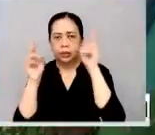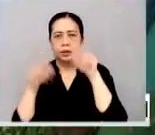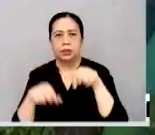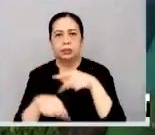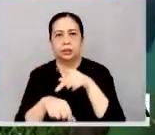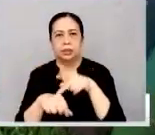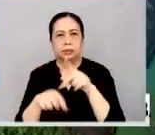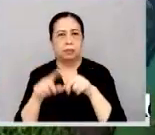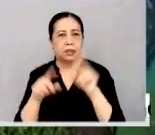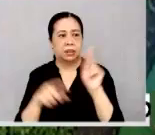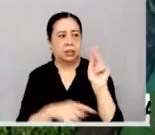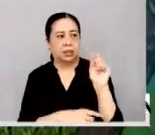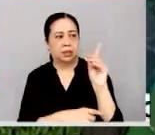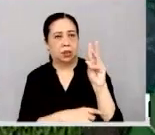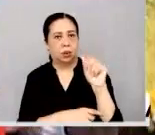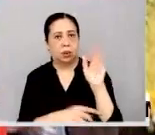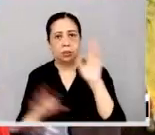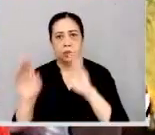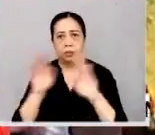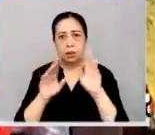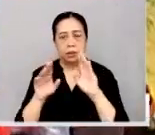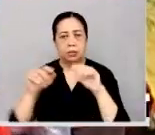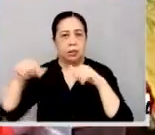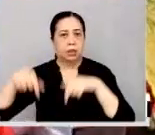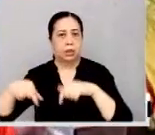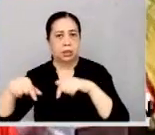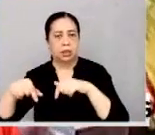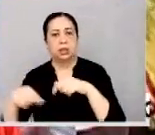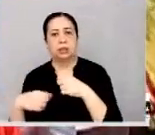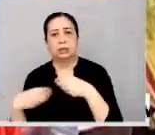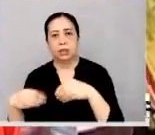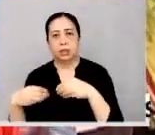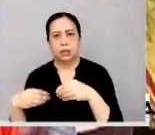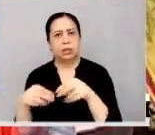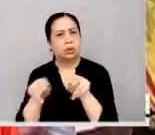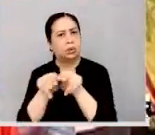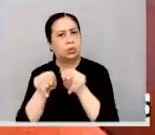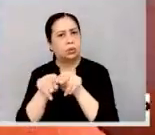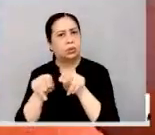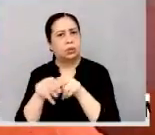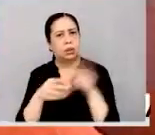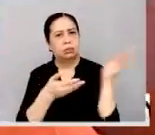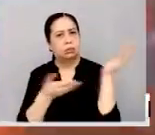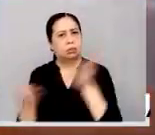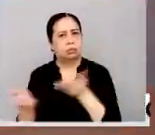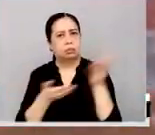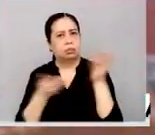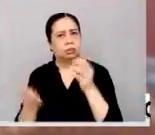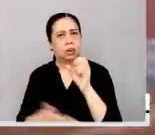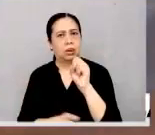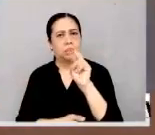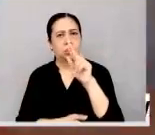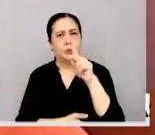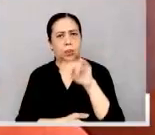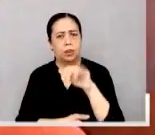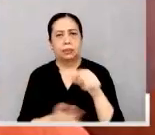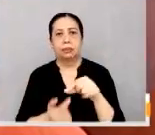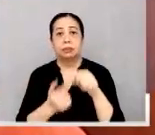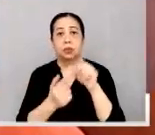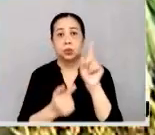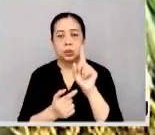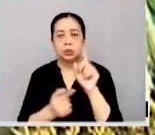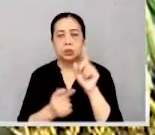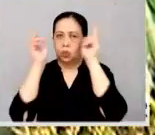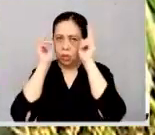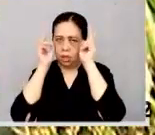kung sa kadiwa problemado sa supply, dito naman sa trabaho market, normal ang dating ng supply, partikular na sa mga gulay. Yun